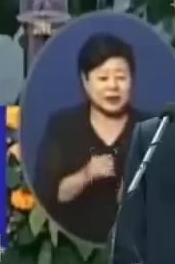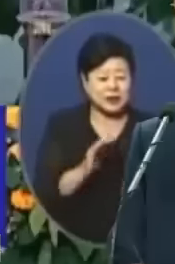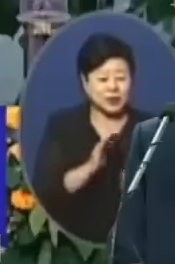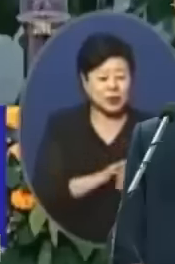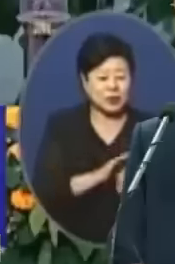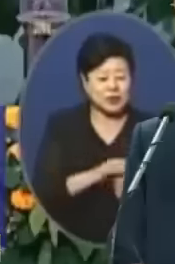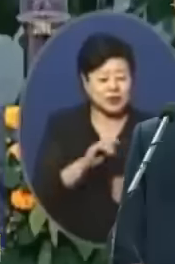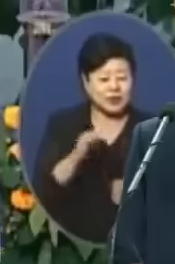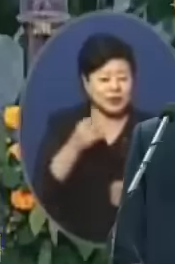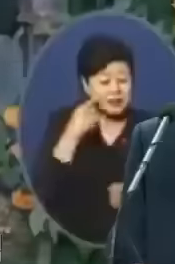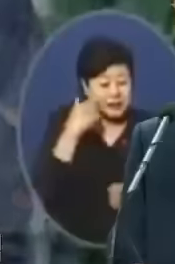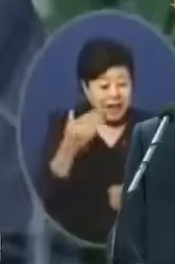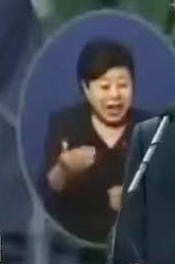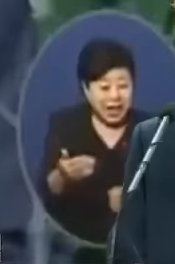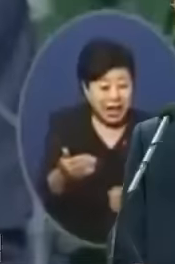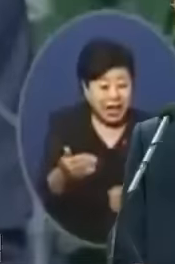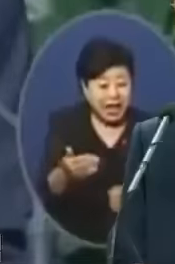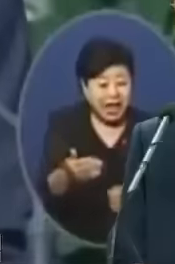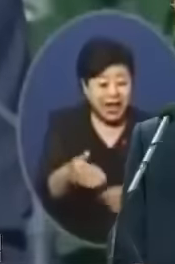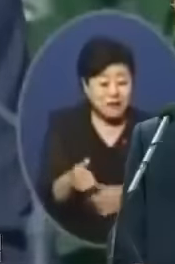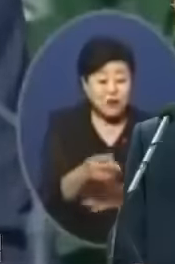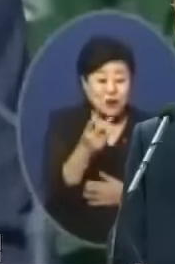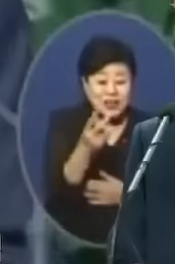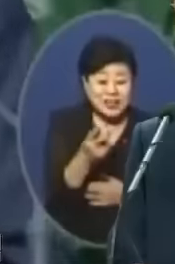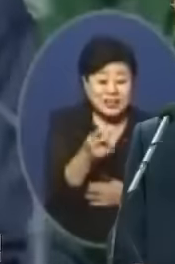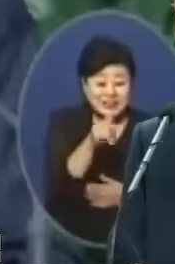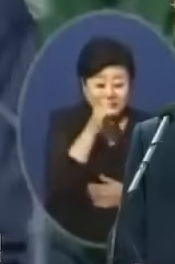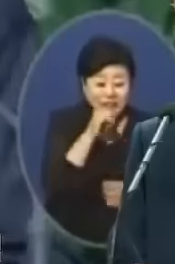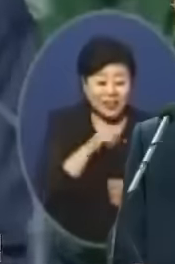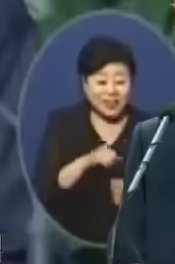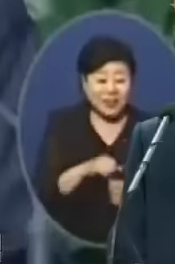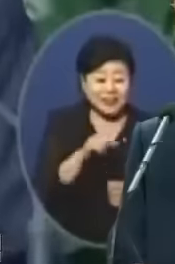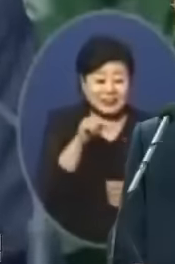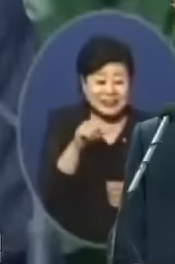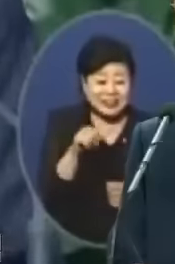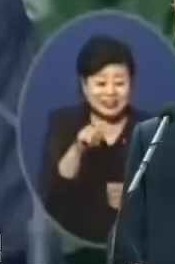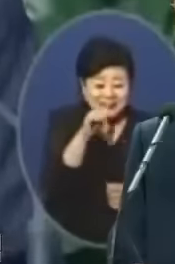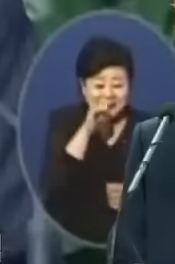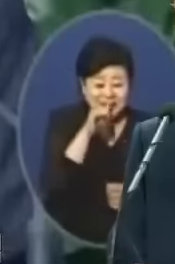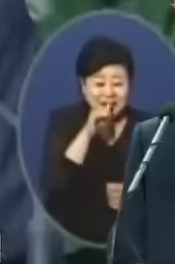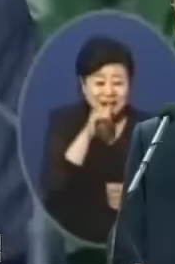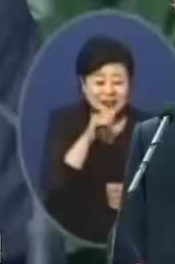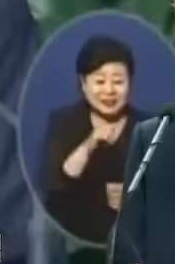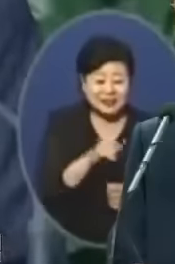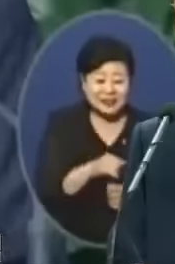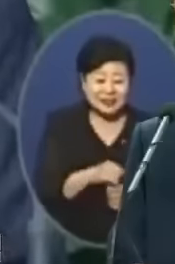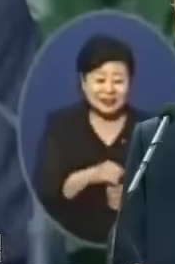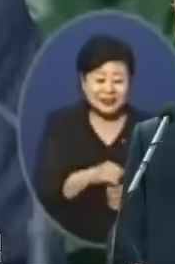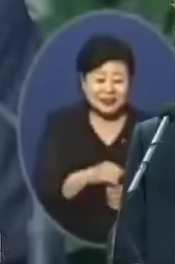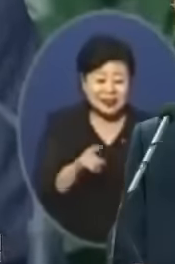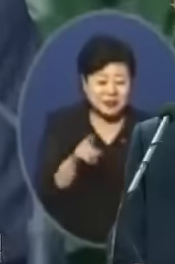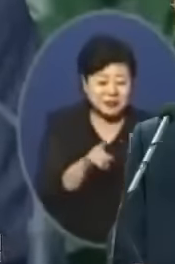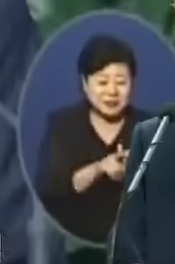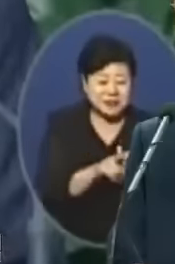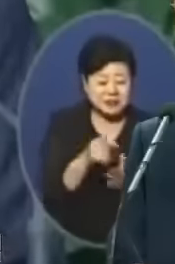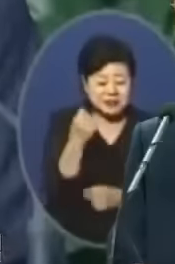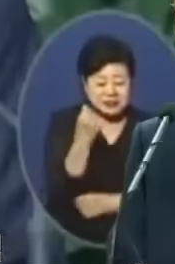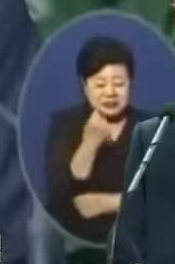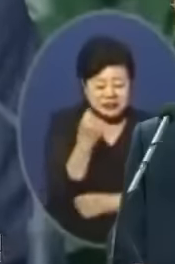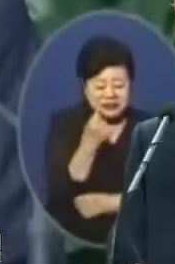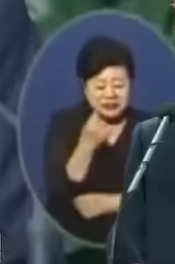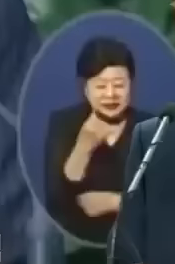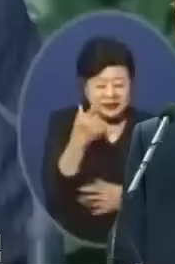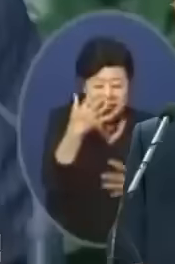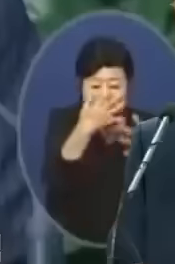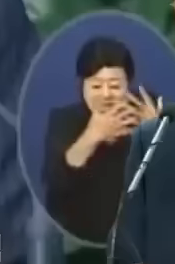되겠사옵나이까. 물고기가 있다고 보고하면서 마음에 이것 가지고 뭘 하겠습니까? 신앙이 흔들리고